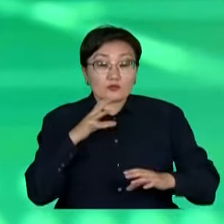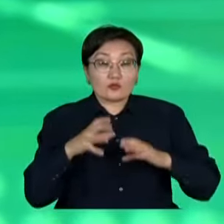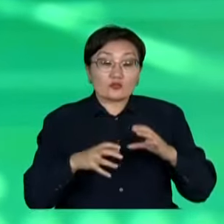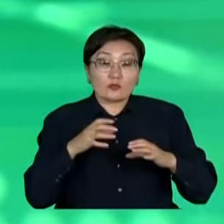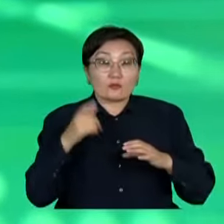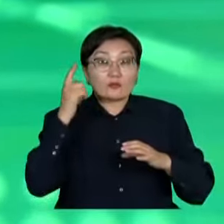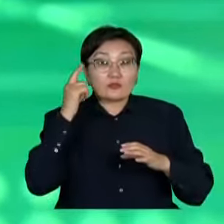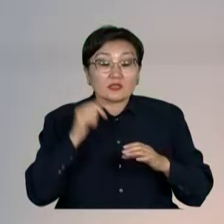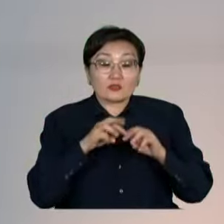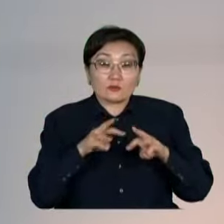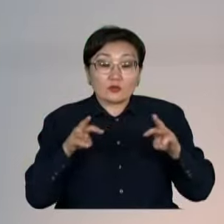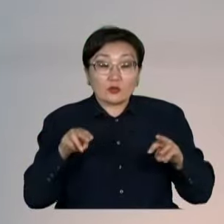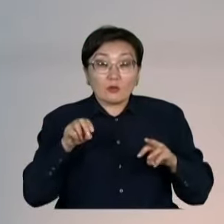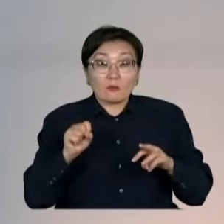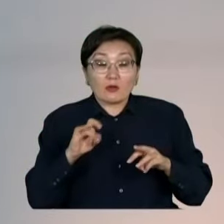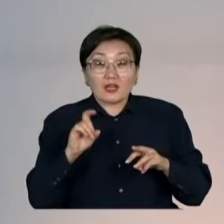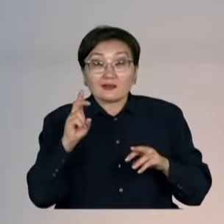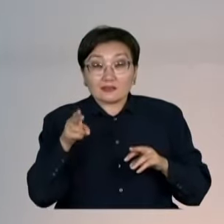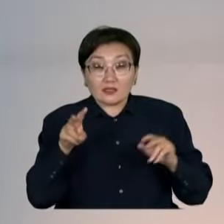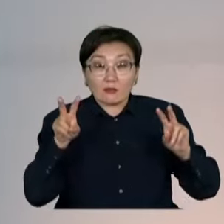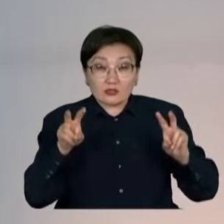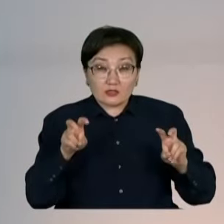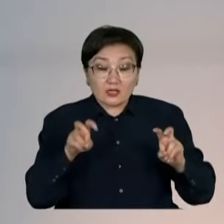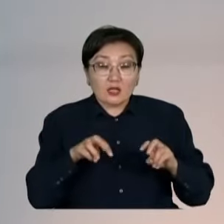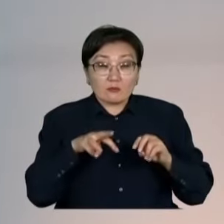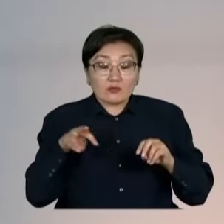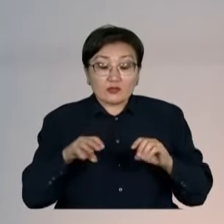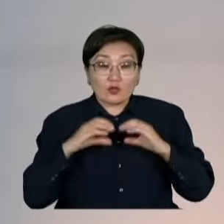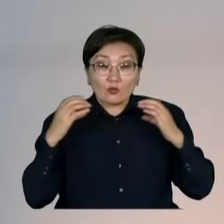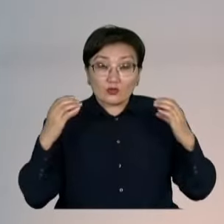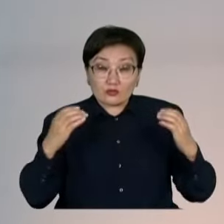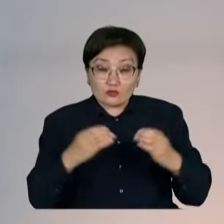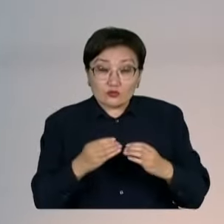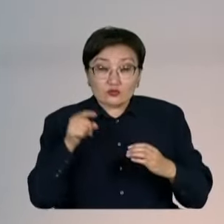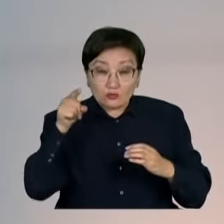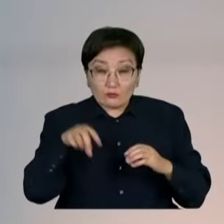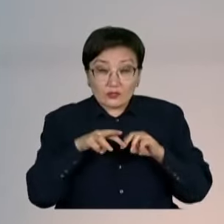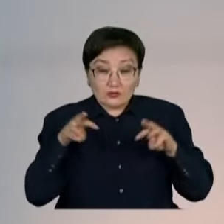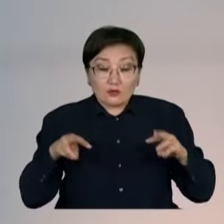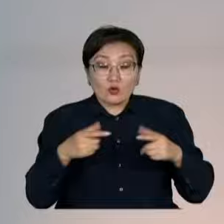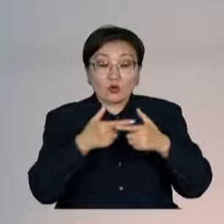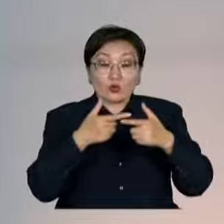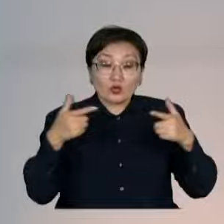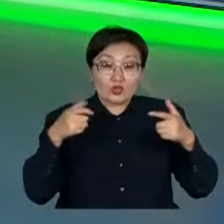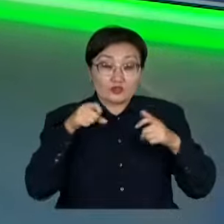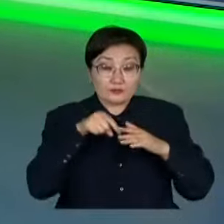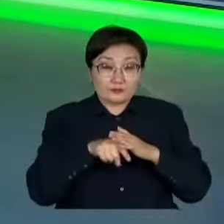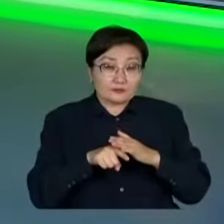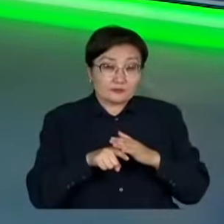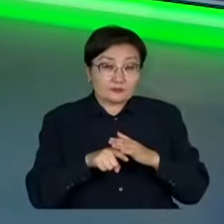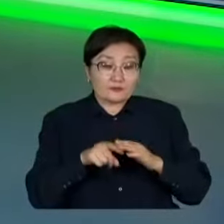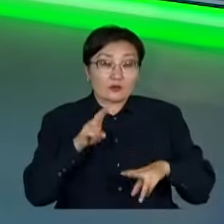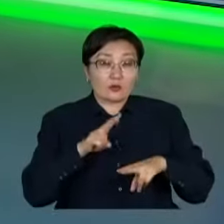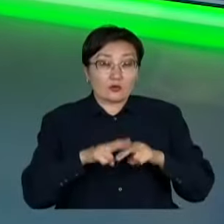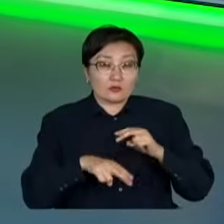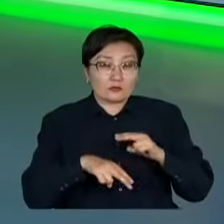білетін Медеу парк деген, бізде енді Медеу деген каталогымыз бар, сол жерде енді қонақ үйлерде құрастырып